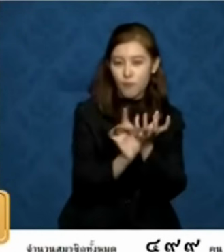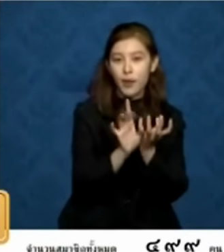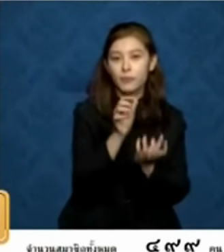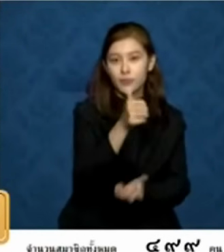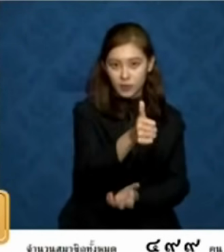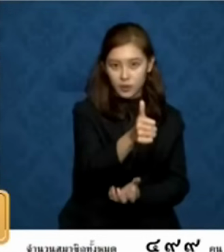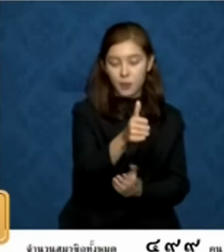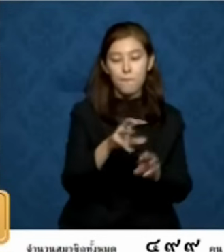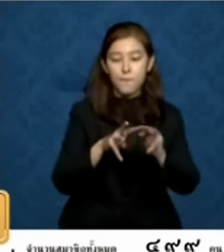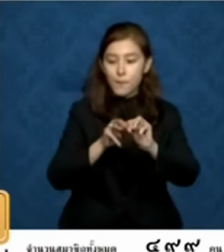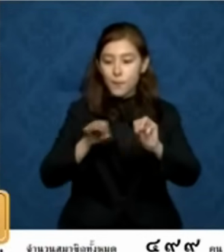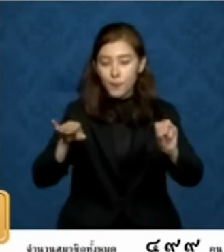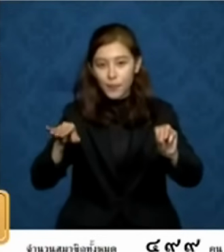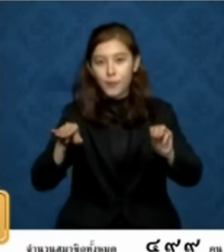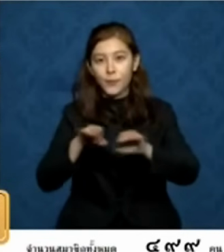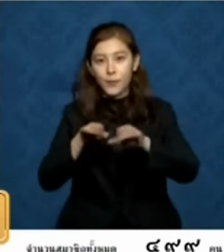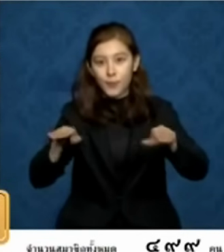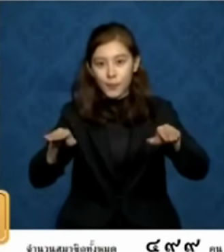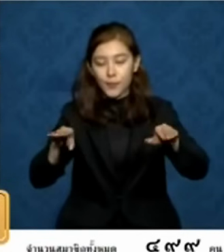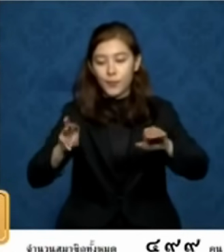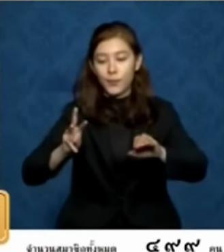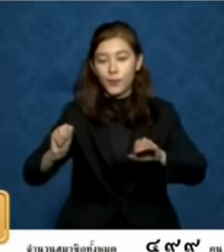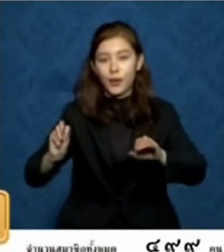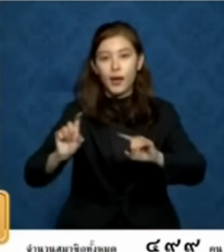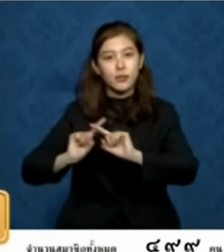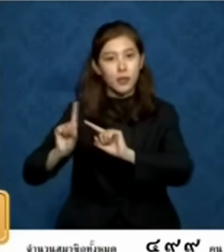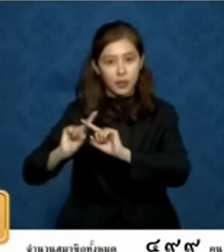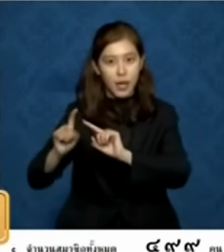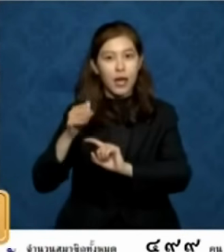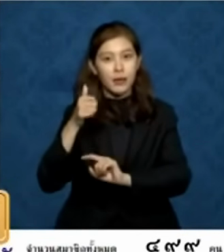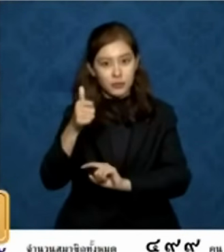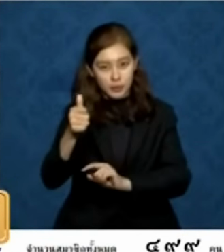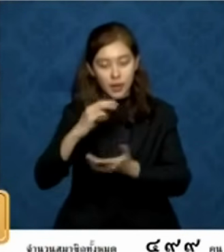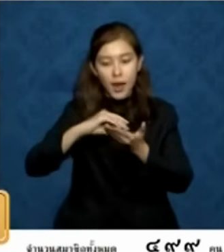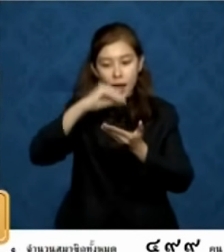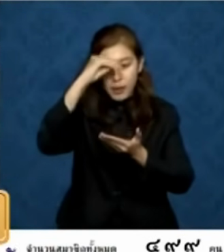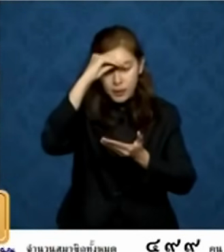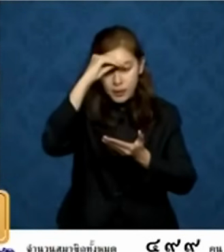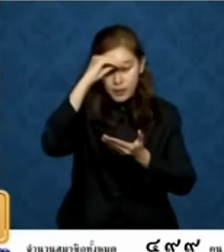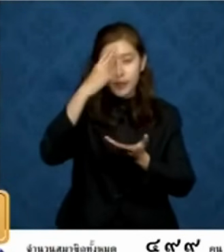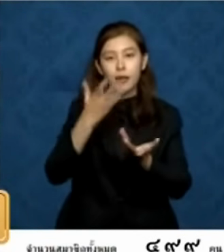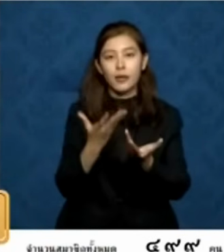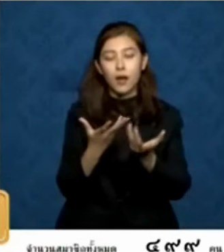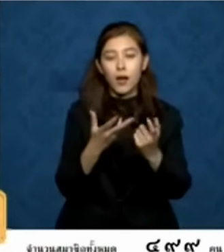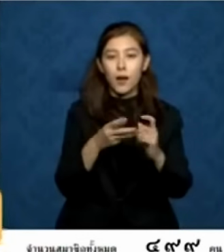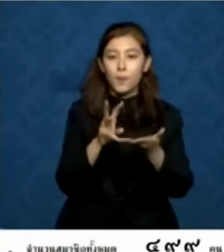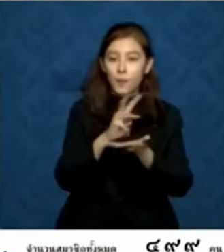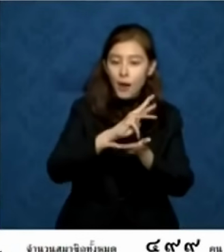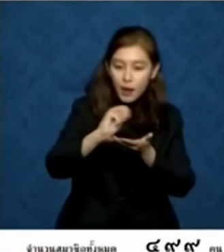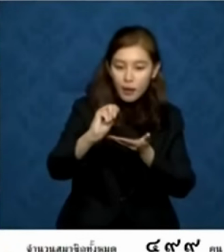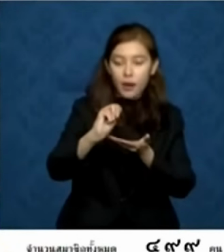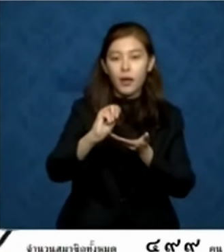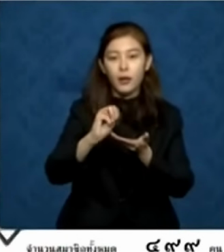ฐานอย่างเท่าเทียมและทั่วถึงทั้งในระบบและนอกระบบตามสิทธิ์ที่กำหนดไว้